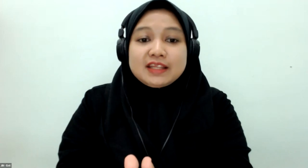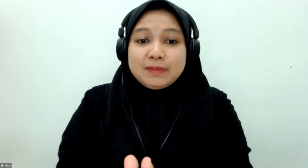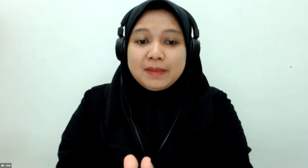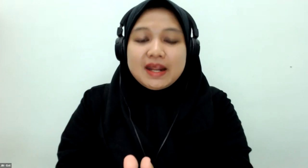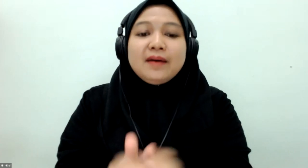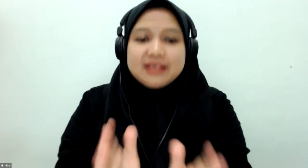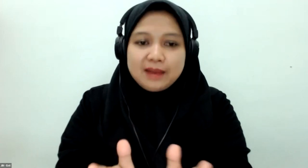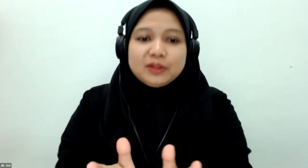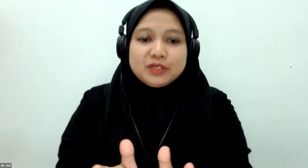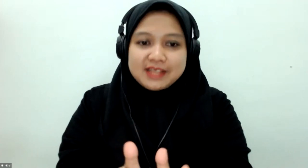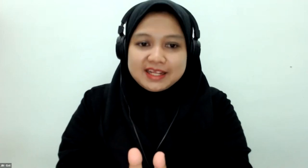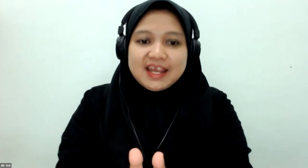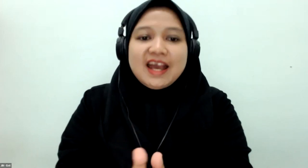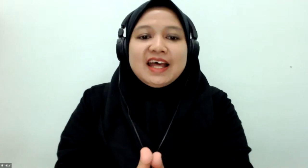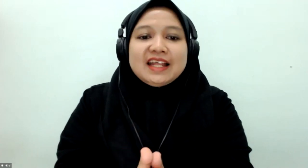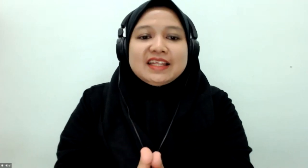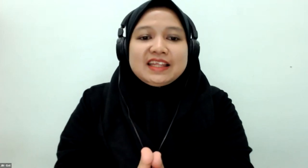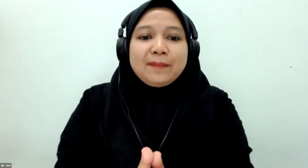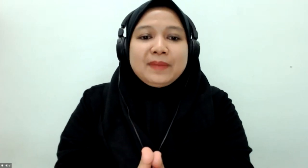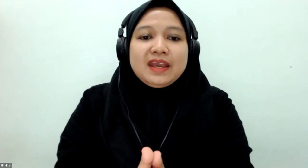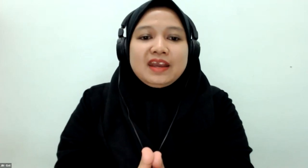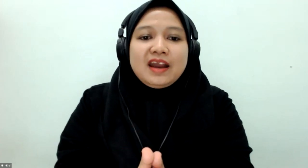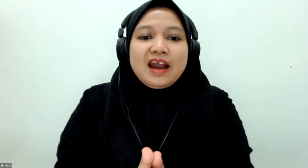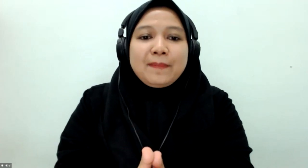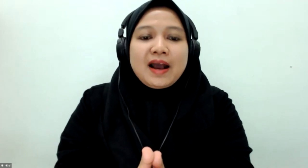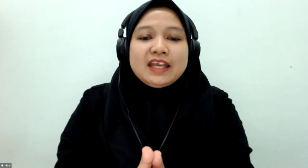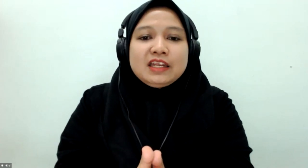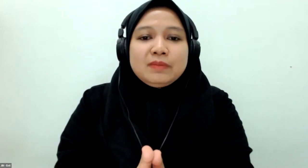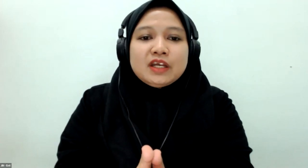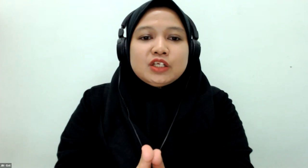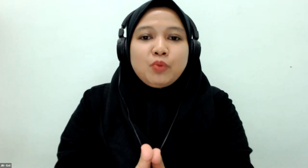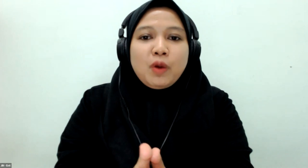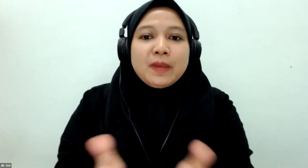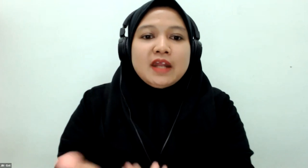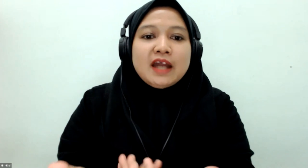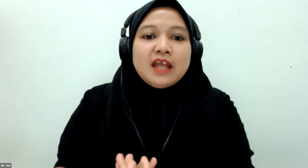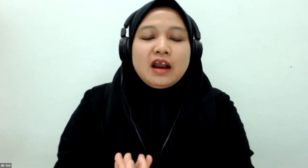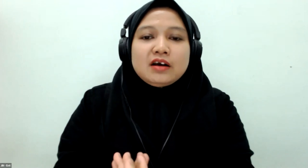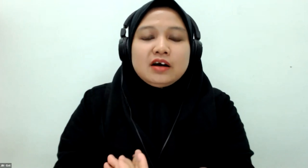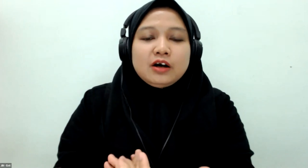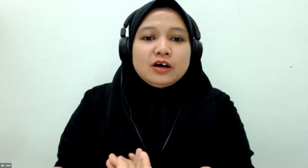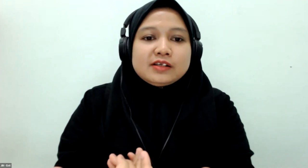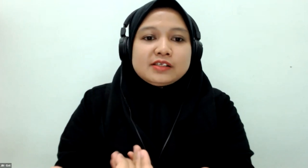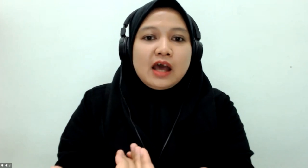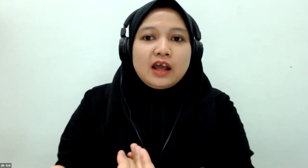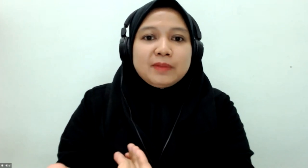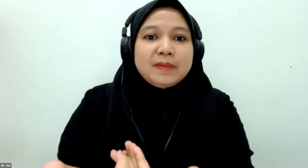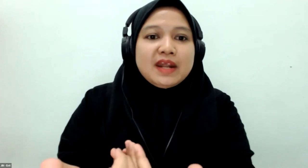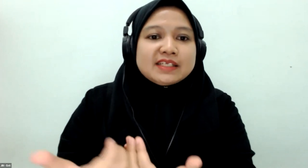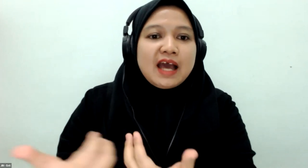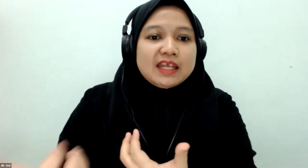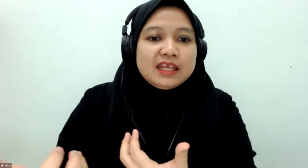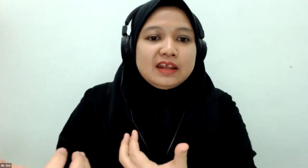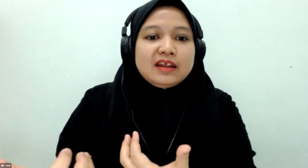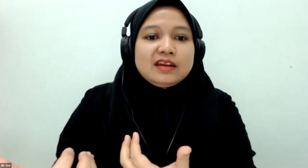isyarat yang berbeda ya betul sekali Tetapi apakah ini menjadi sebuah perbedaan yang sangat